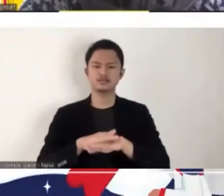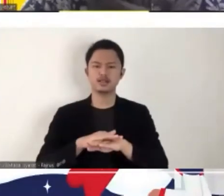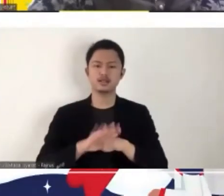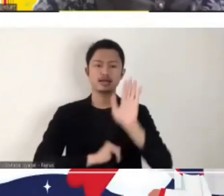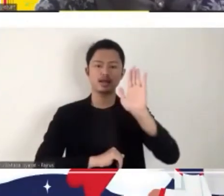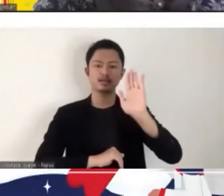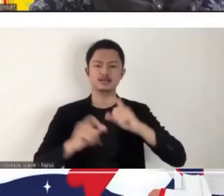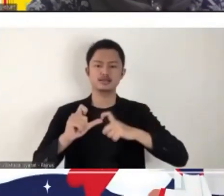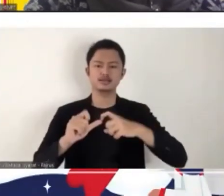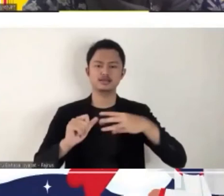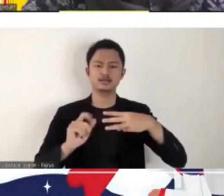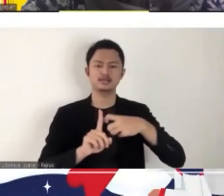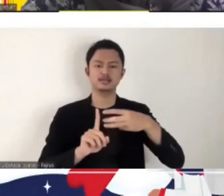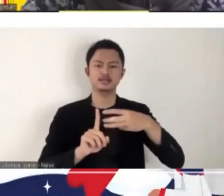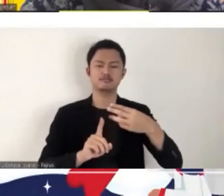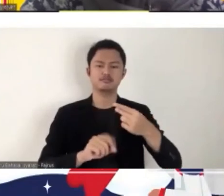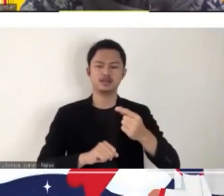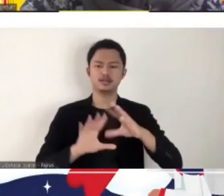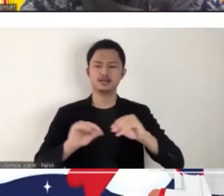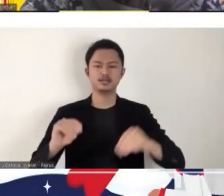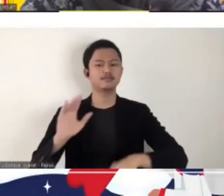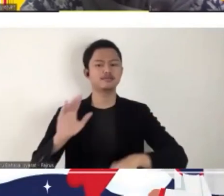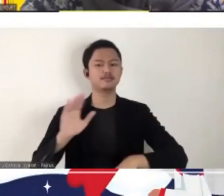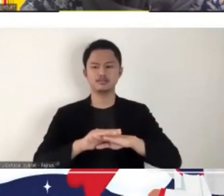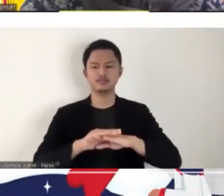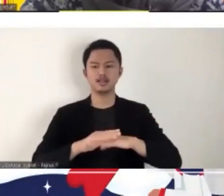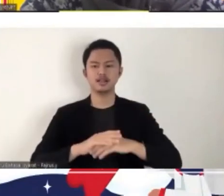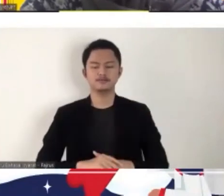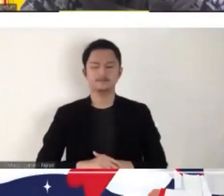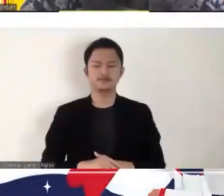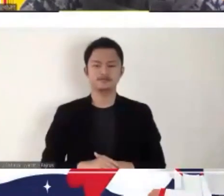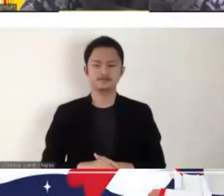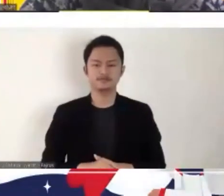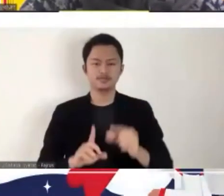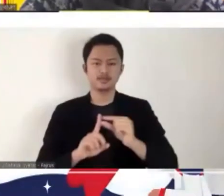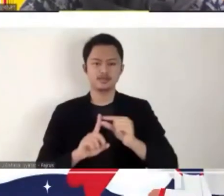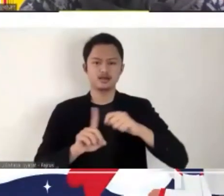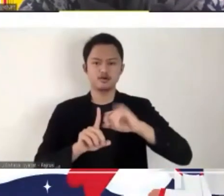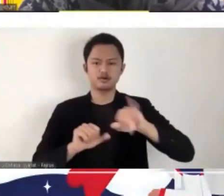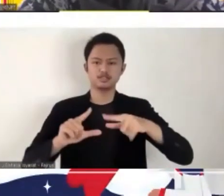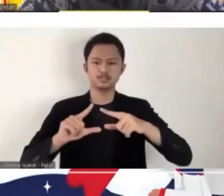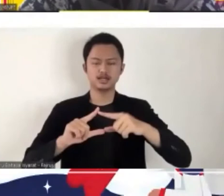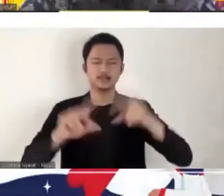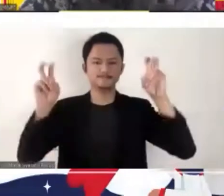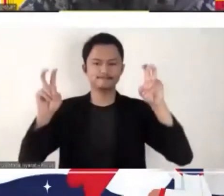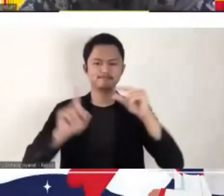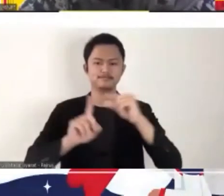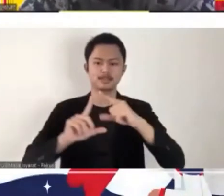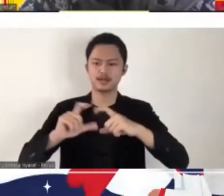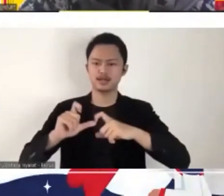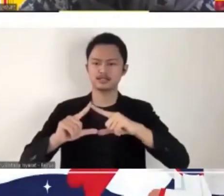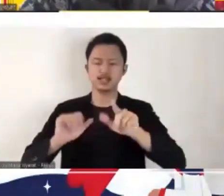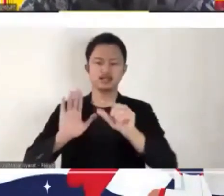sektor Nah tadi untuk Pokja tematis itu memang di dalam pasalnya adalah